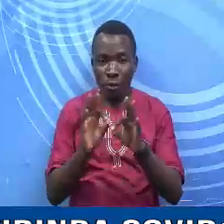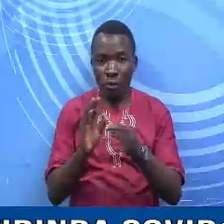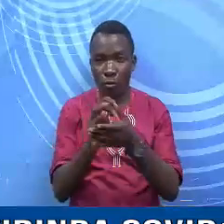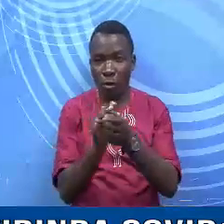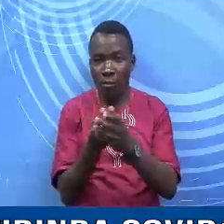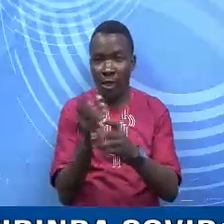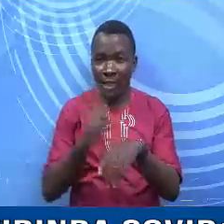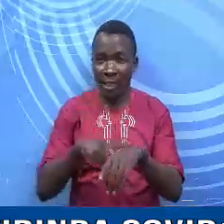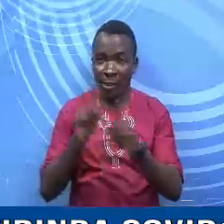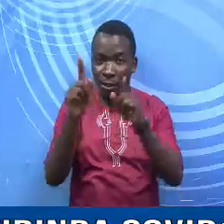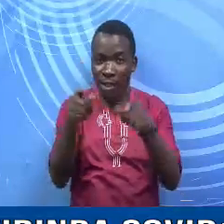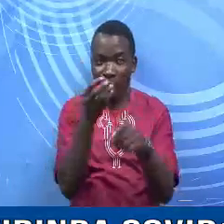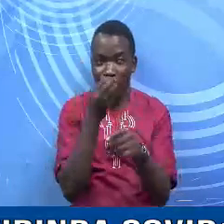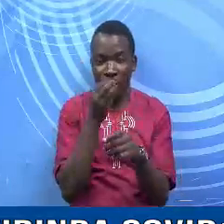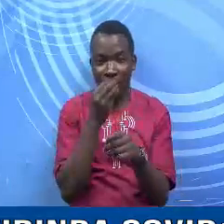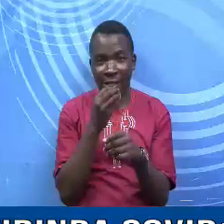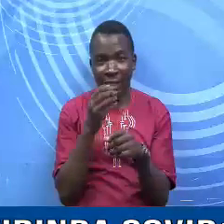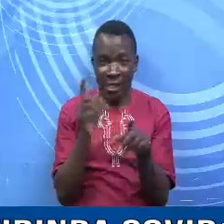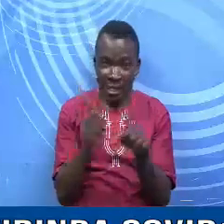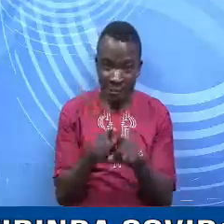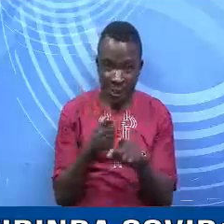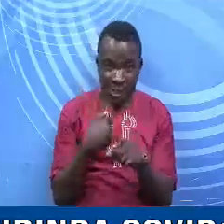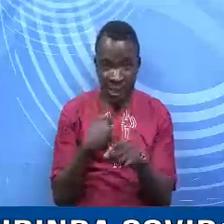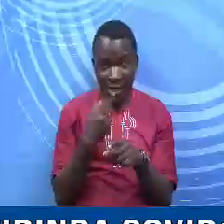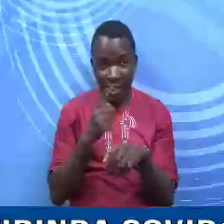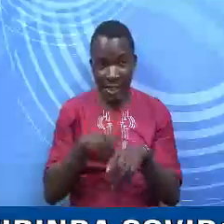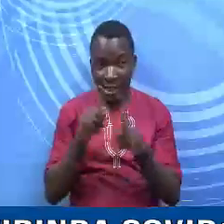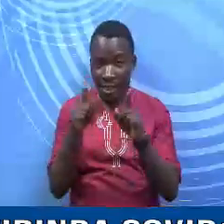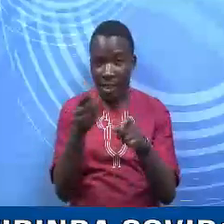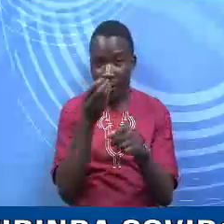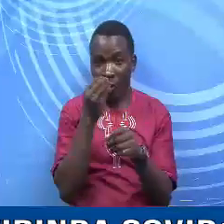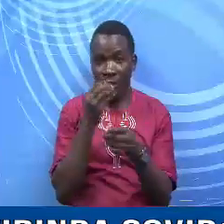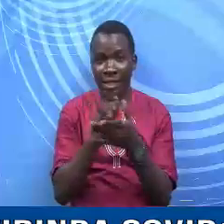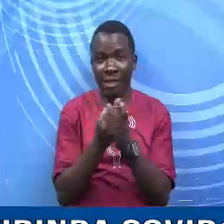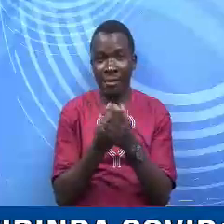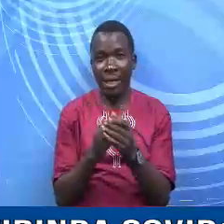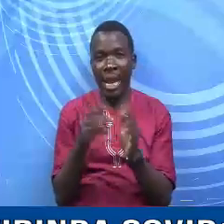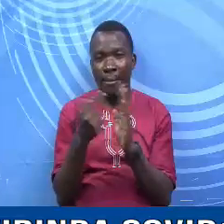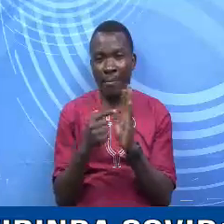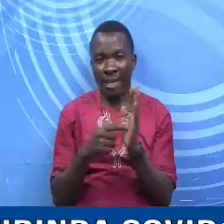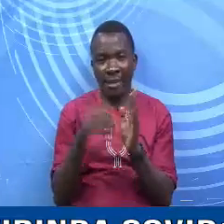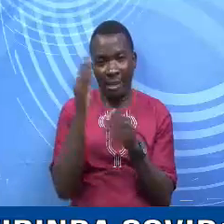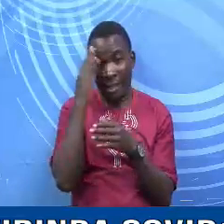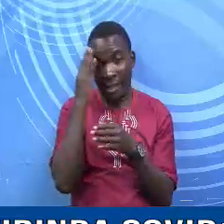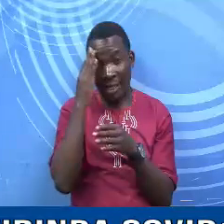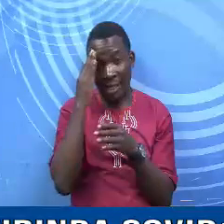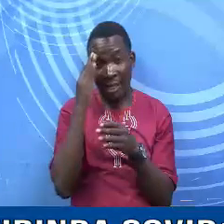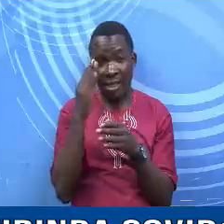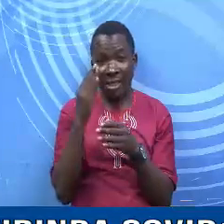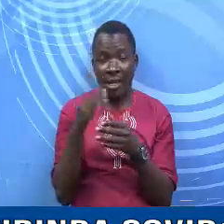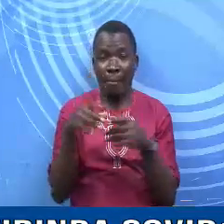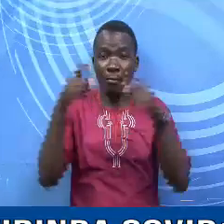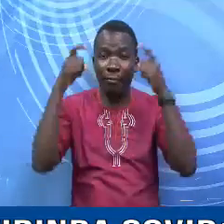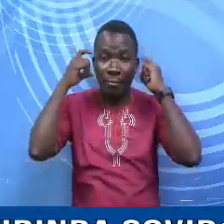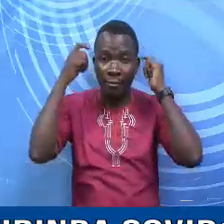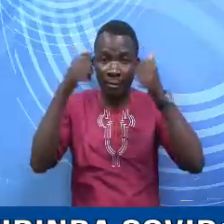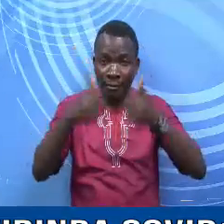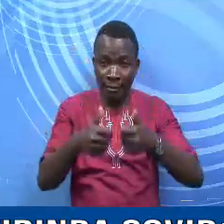kurya nubu ninja kugira ngo ndakaraba ubwanjye amabwiriza ndayazi nayahe nayo kwambara